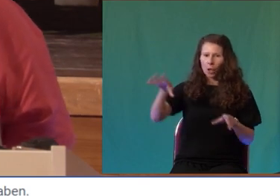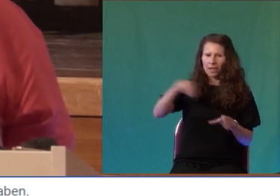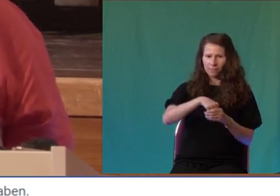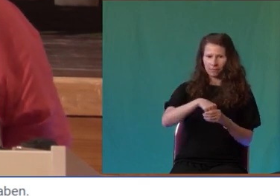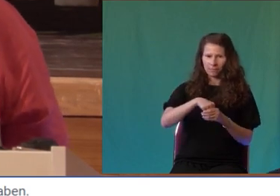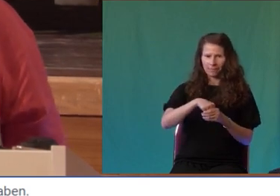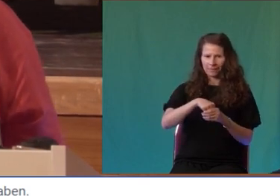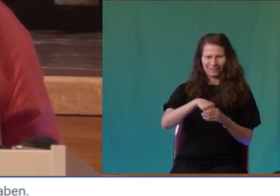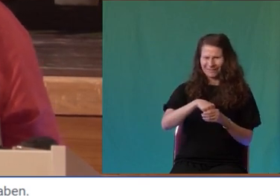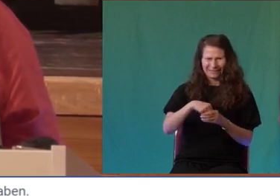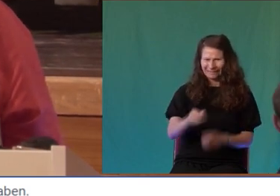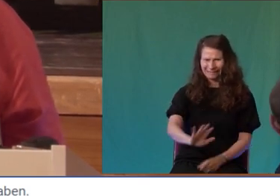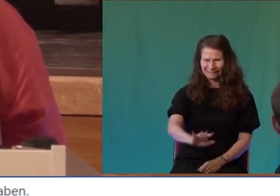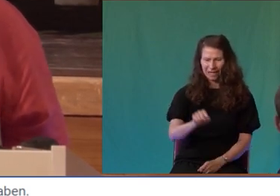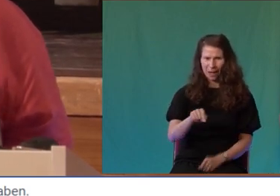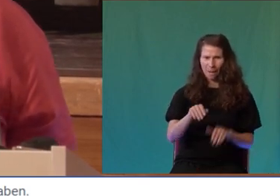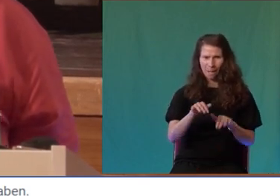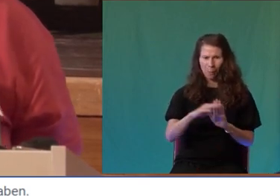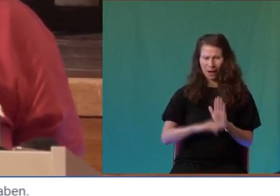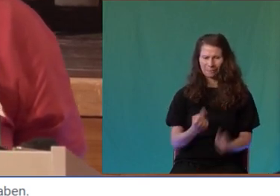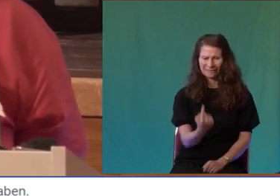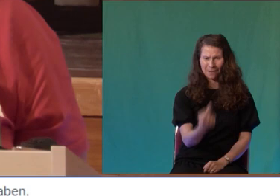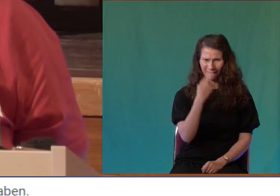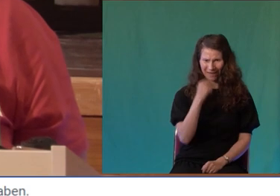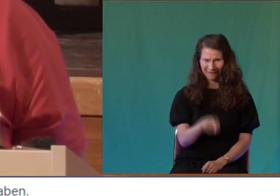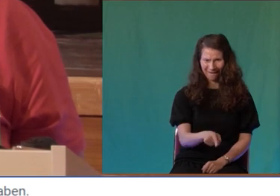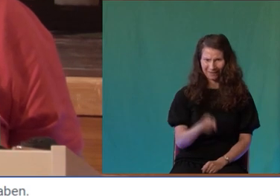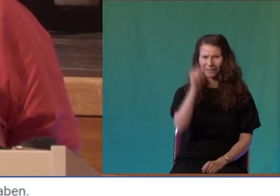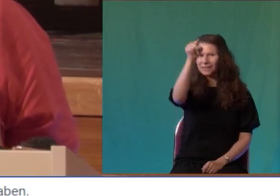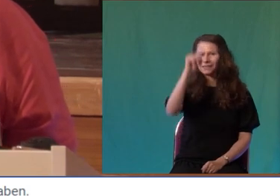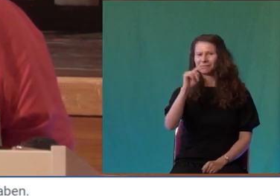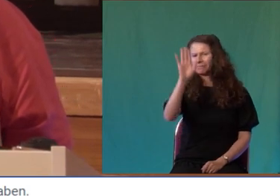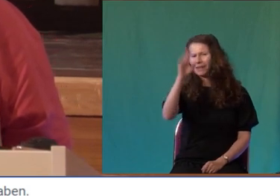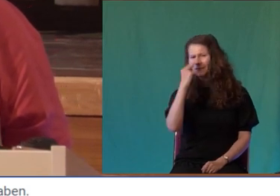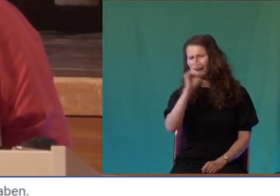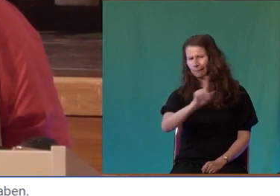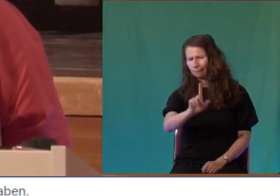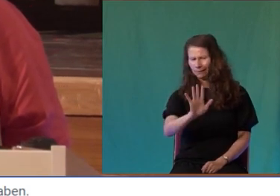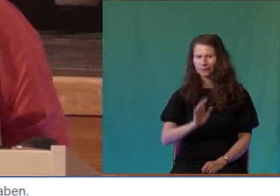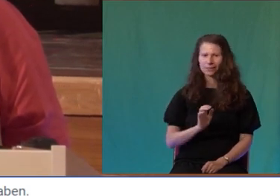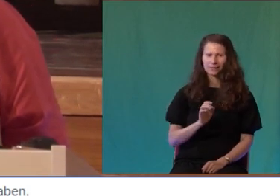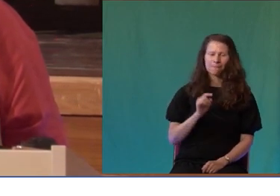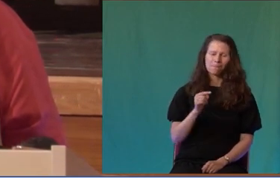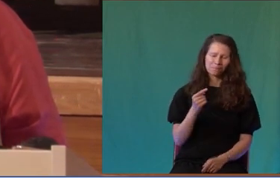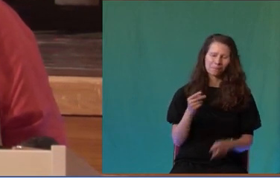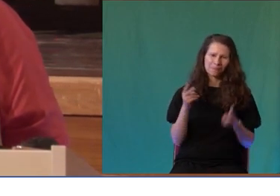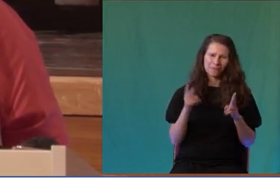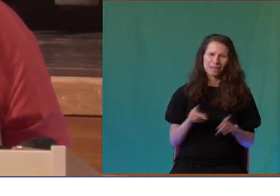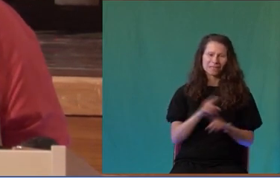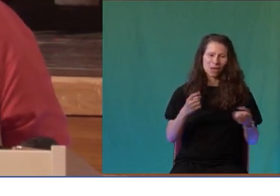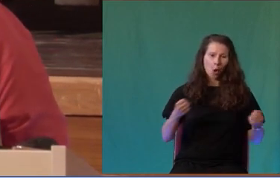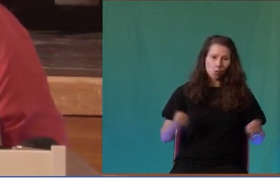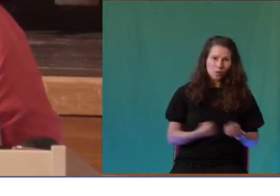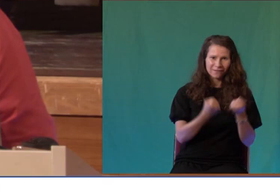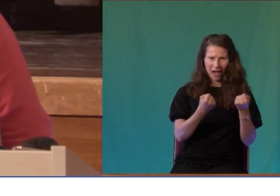meine große Hoffnung ist dass zukünftig ist keine Unfälle mehr gibt wenn es um begleitet Eltern schafft Eltern Assistenz geht sondern dass wir von